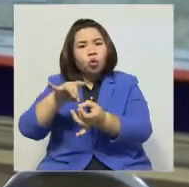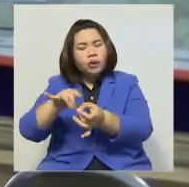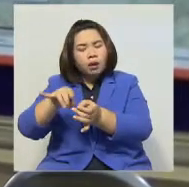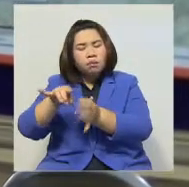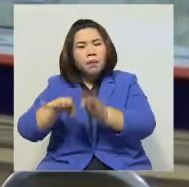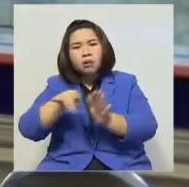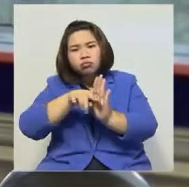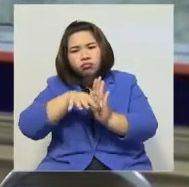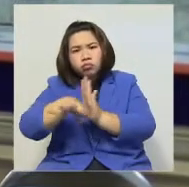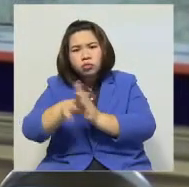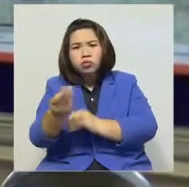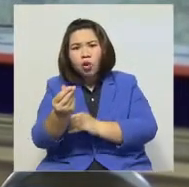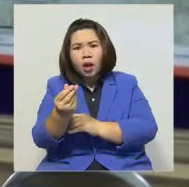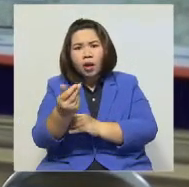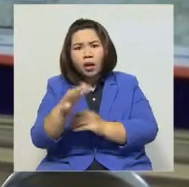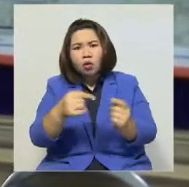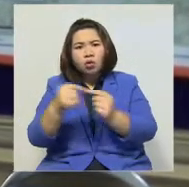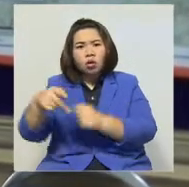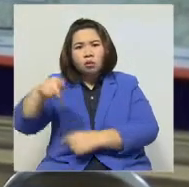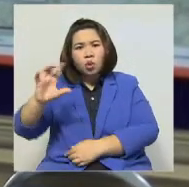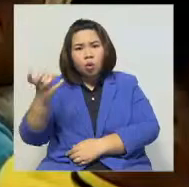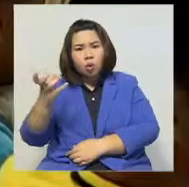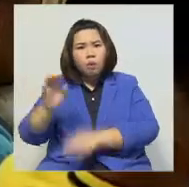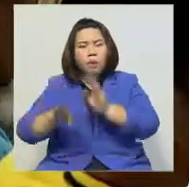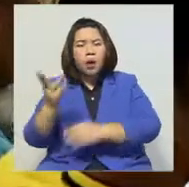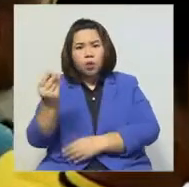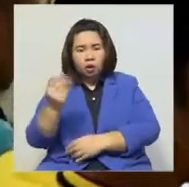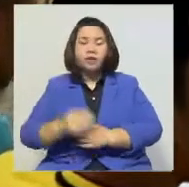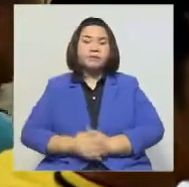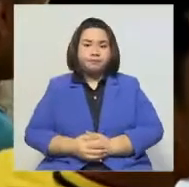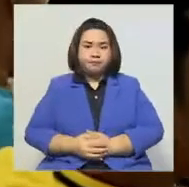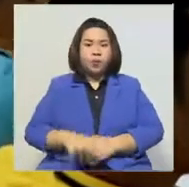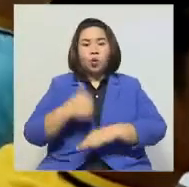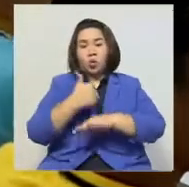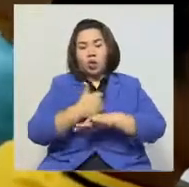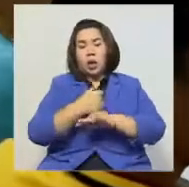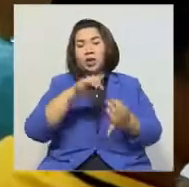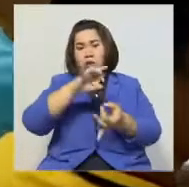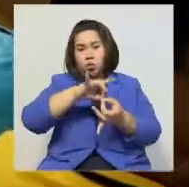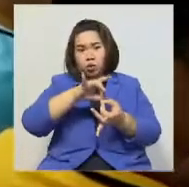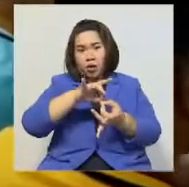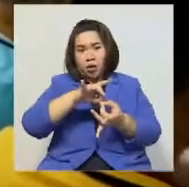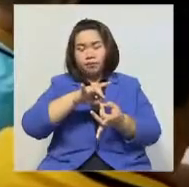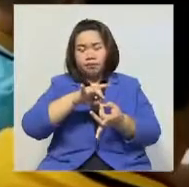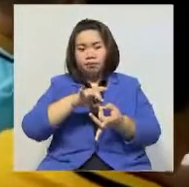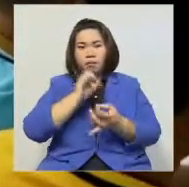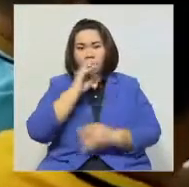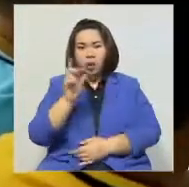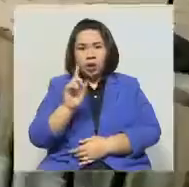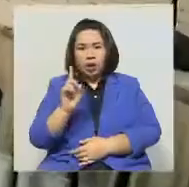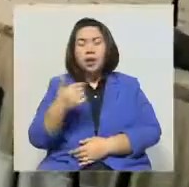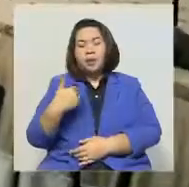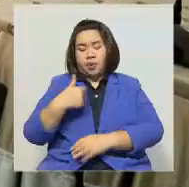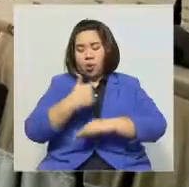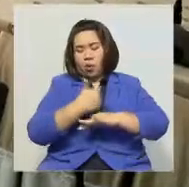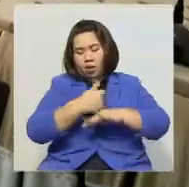ไหร่นะครับแล้วมาจังหวัดพิโลกปริมาณเท่าไหร่ ด้านของผู้ว่าราชการจังหวัดสุโขทัยนายชัดพงษ์เอมสุวรรณพร้อมด้วยหัวห